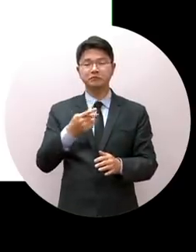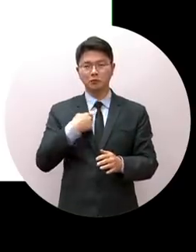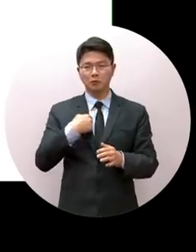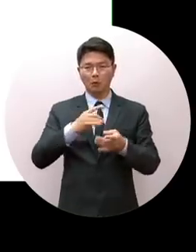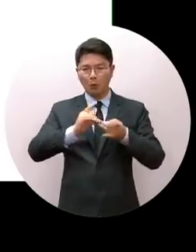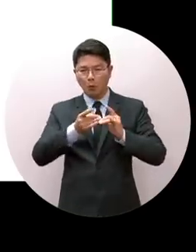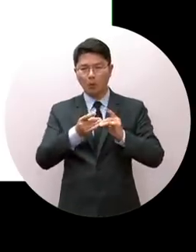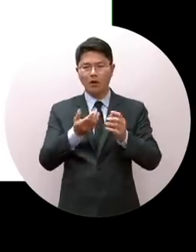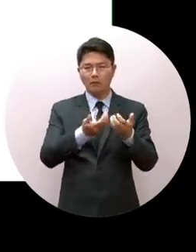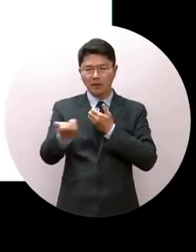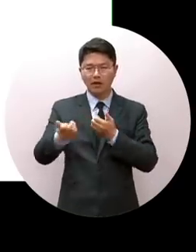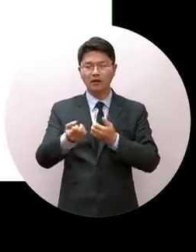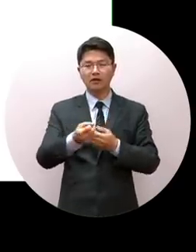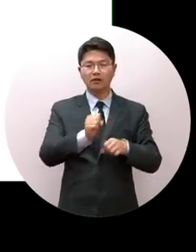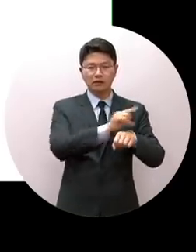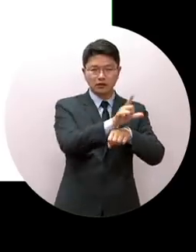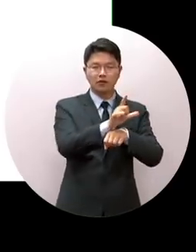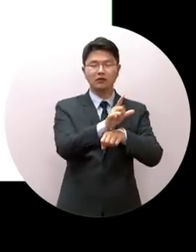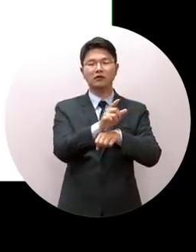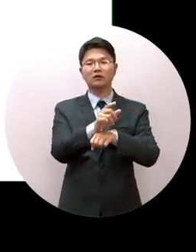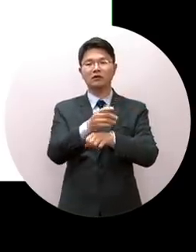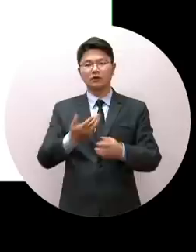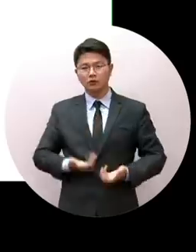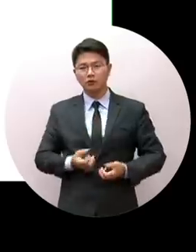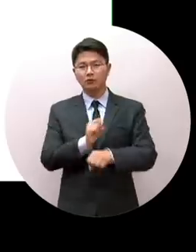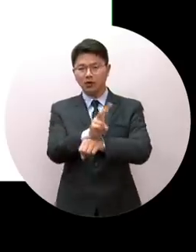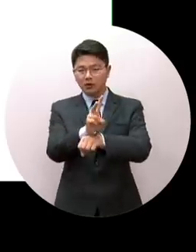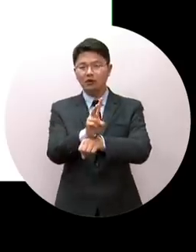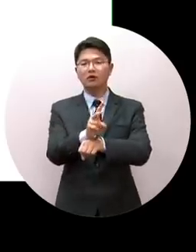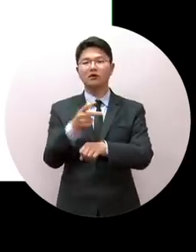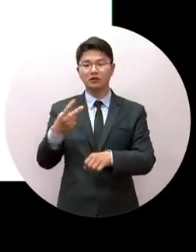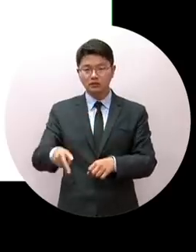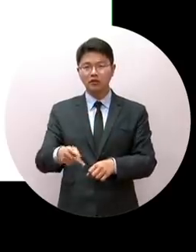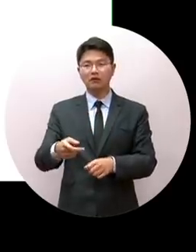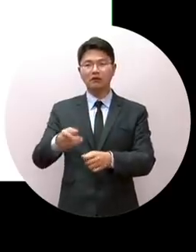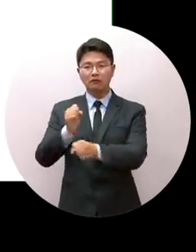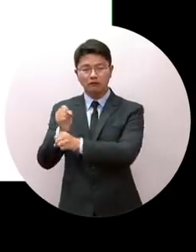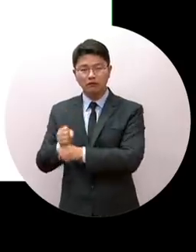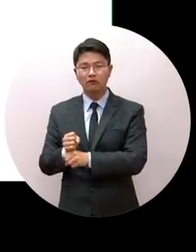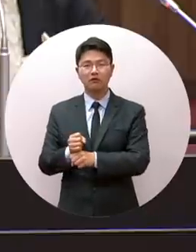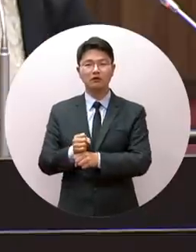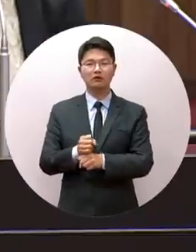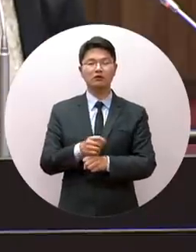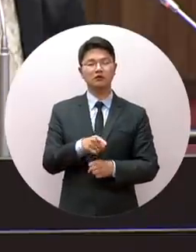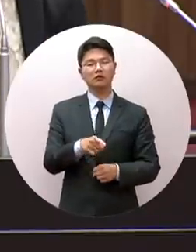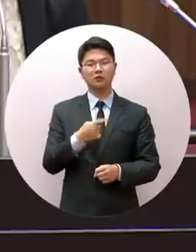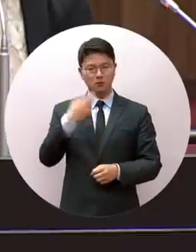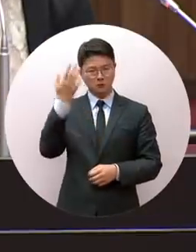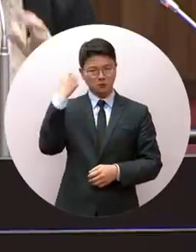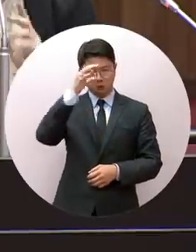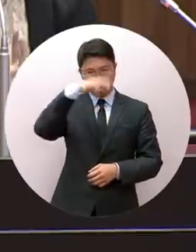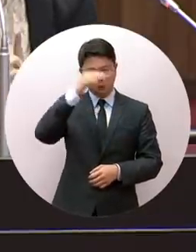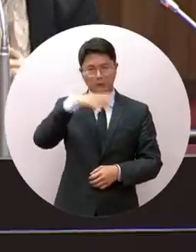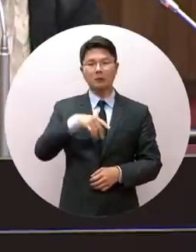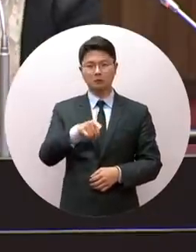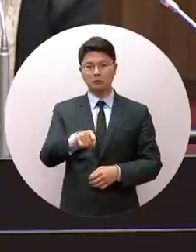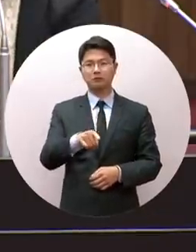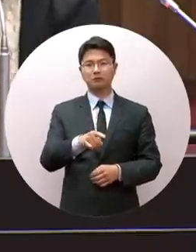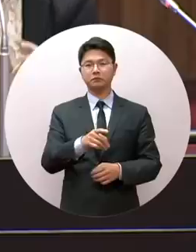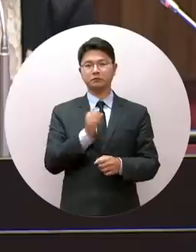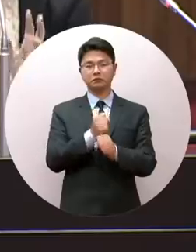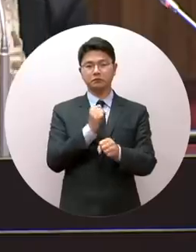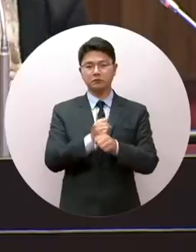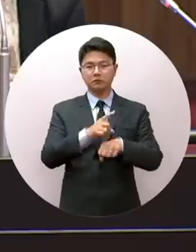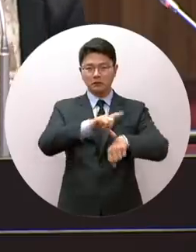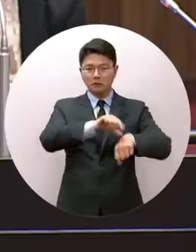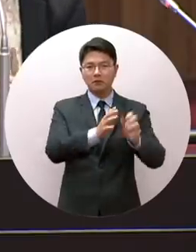成三班，6小时，然后再给你休2小时，这种。我在网络上也曾经看过，不是没有哦，